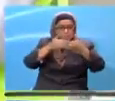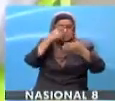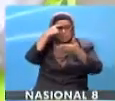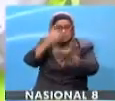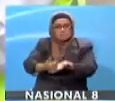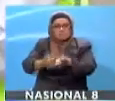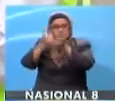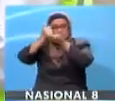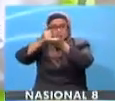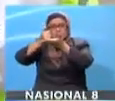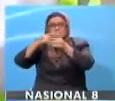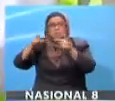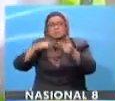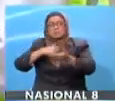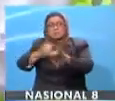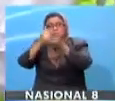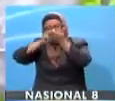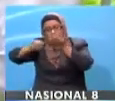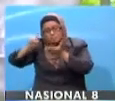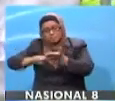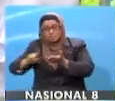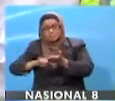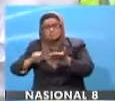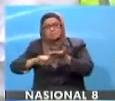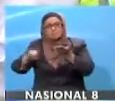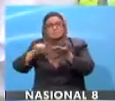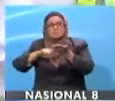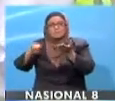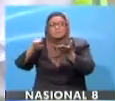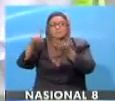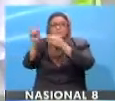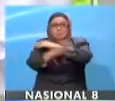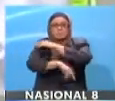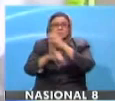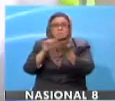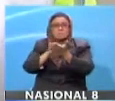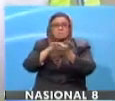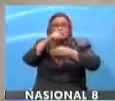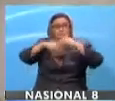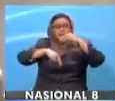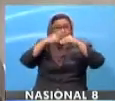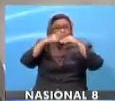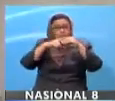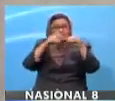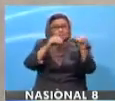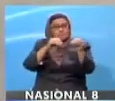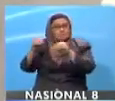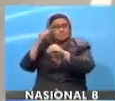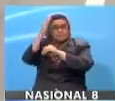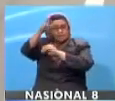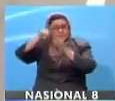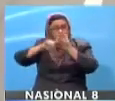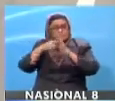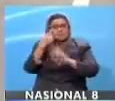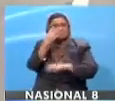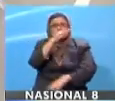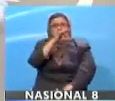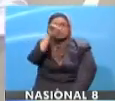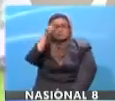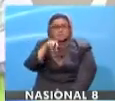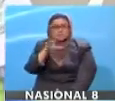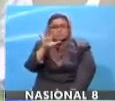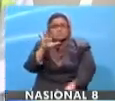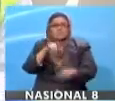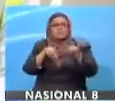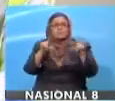mereka menyelesaikan perkara berkenaan. Mengenai operasi yang akan bermula 19 Mei ini, selain sekatan jalan raya, penguatkuasaan